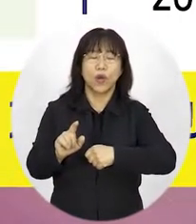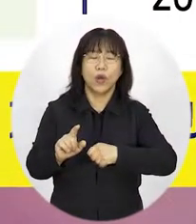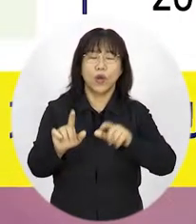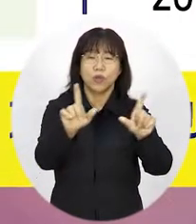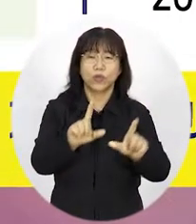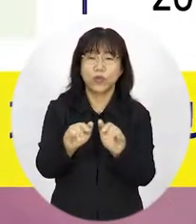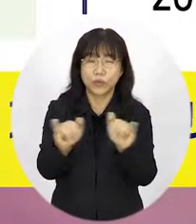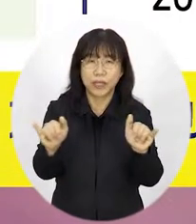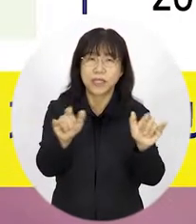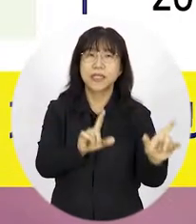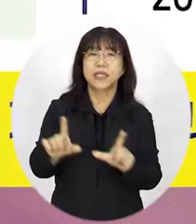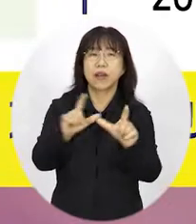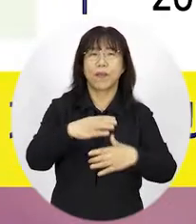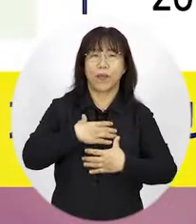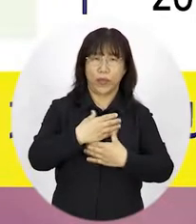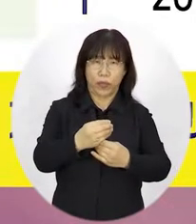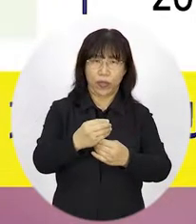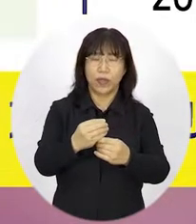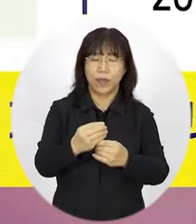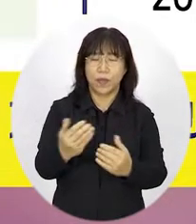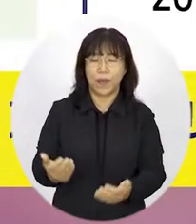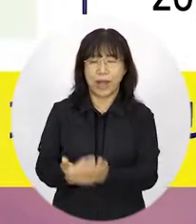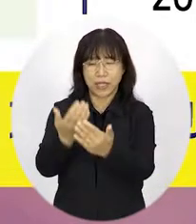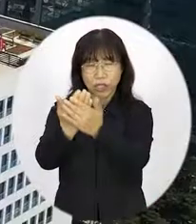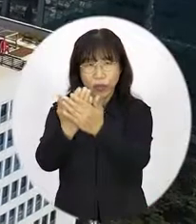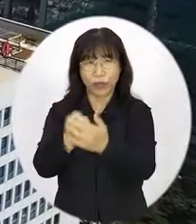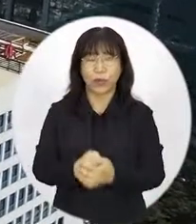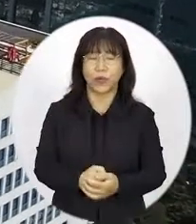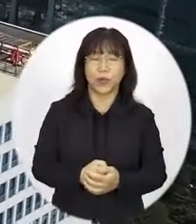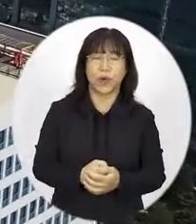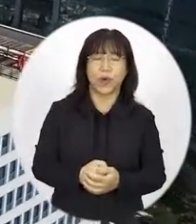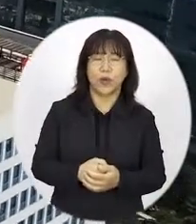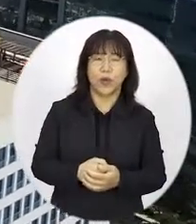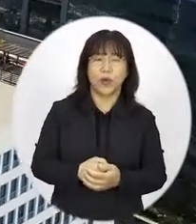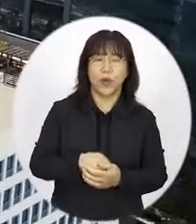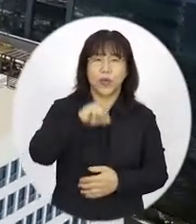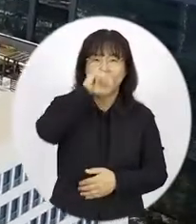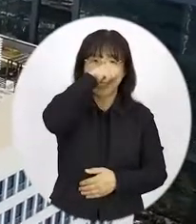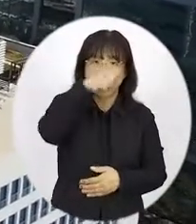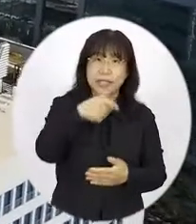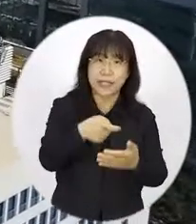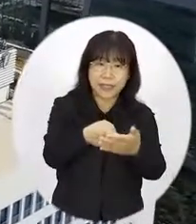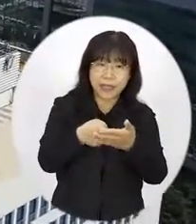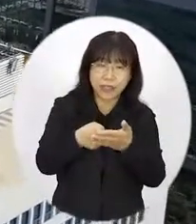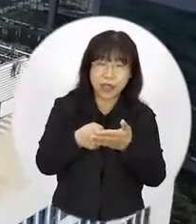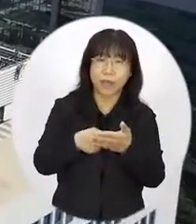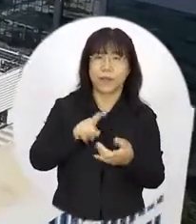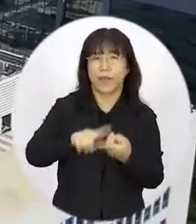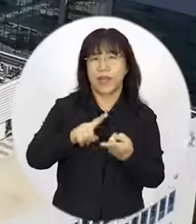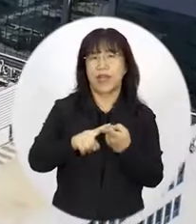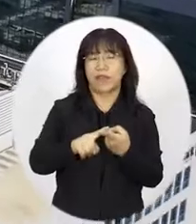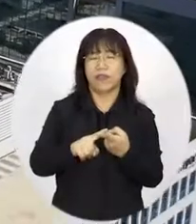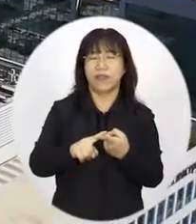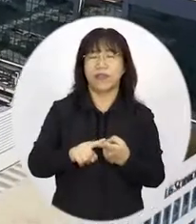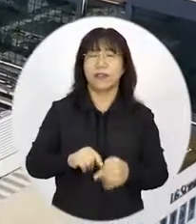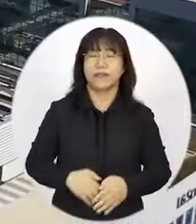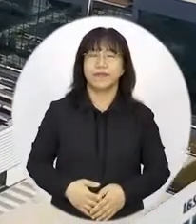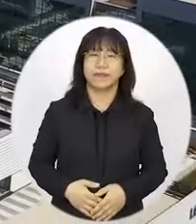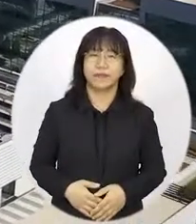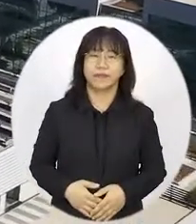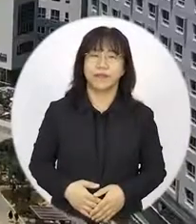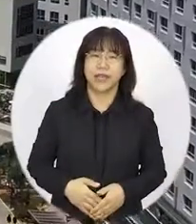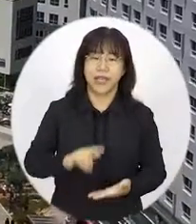편익 증진 등 구정 발전 개선 관련 제반사항 9세 입증 대 및 예산절감 기어 방안이나 신규 사업 등